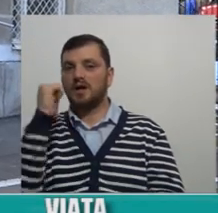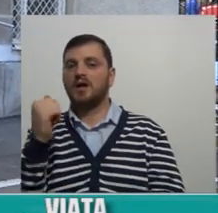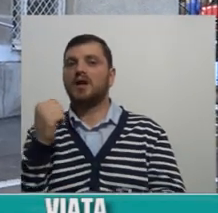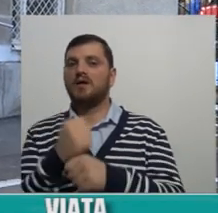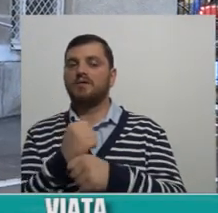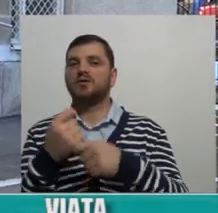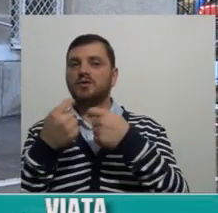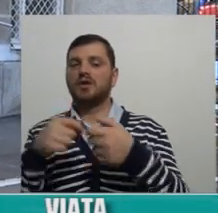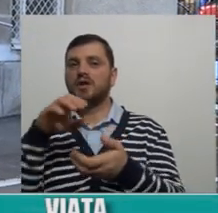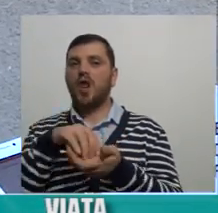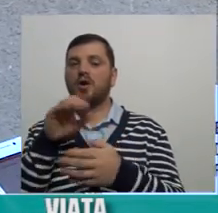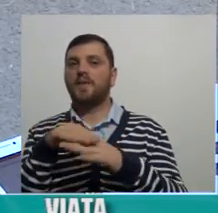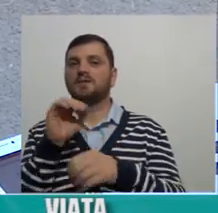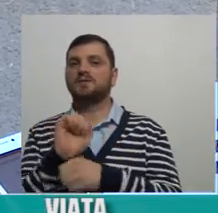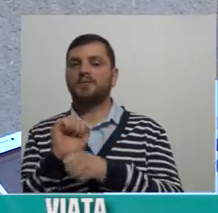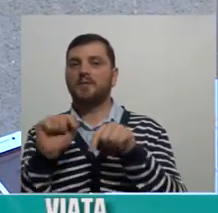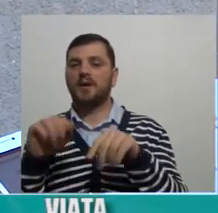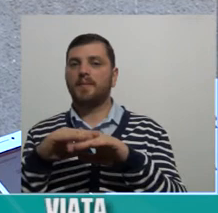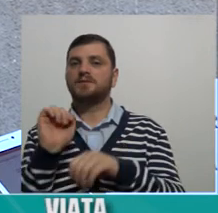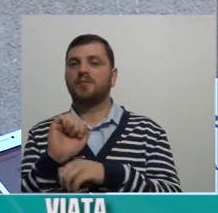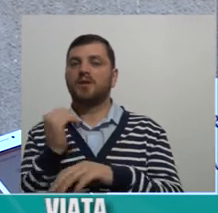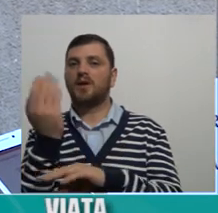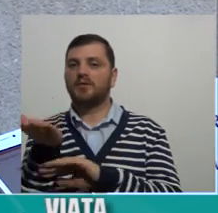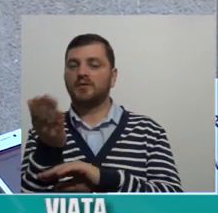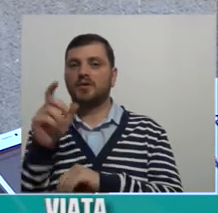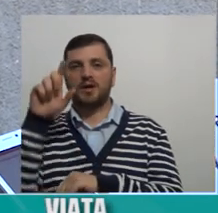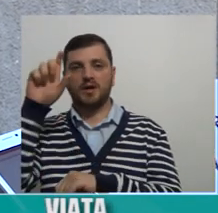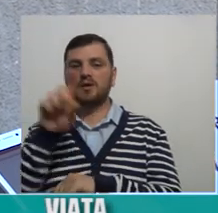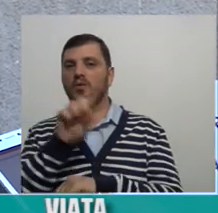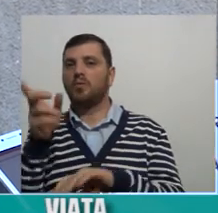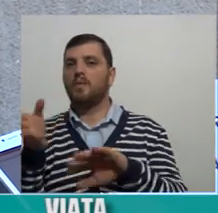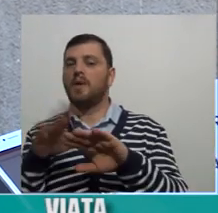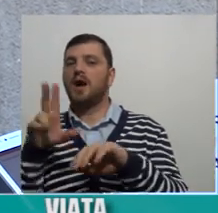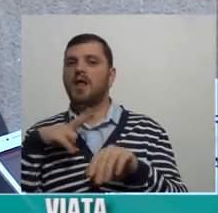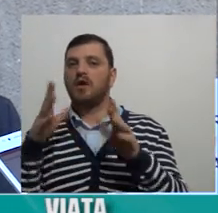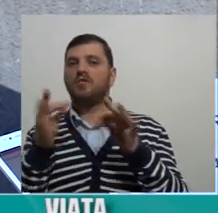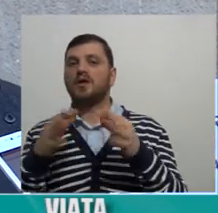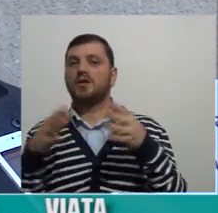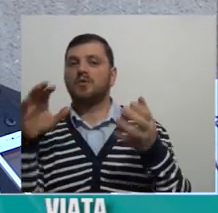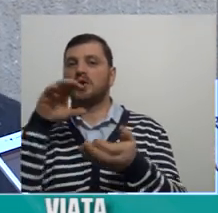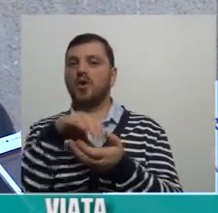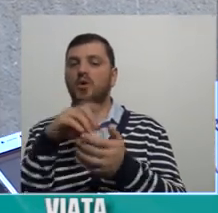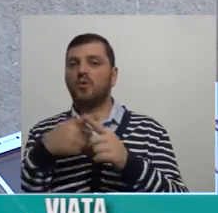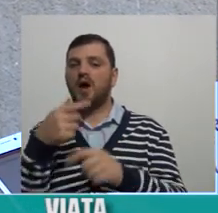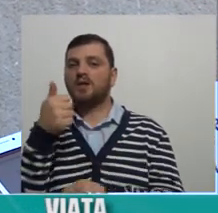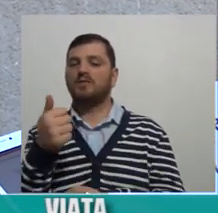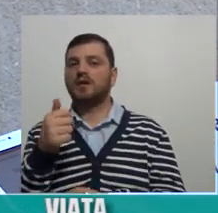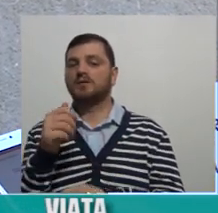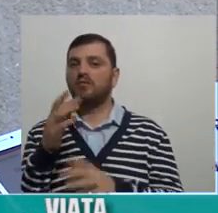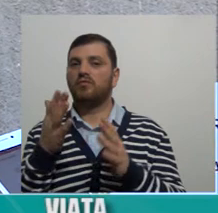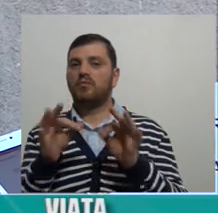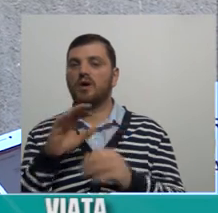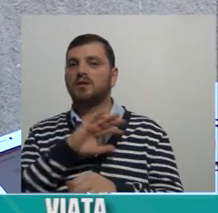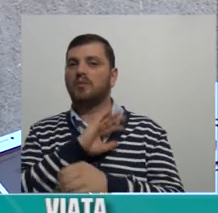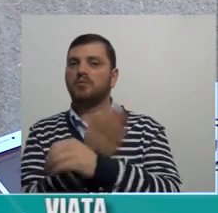ieri, deja se cam ocupaseră toate locurile pe săptămâna asta și pe săptămâna viitoare. Cred că nu mai sunt foarte multe locuri pentru programări, într-adevăr.